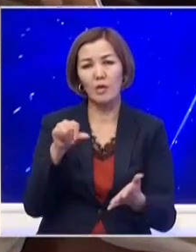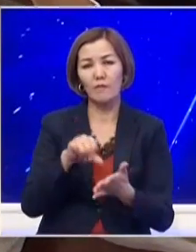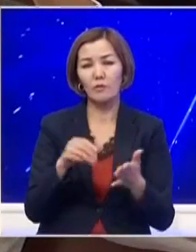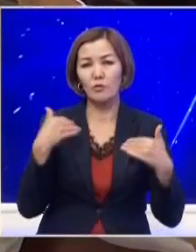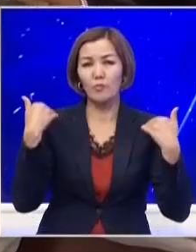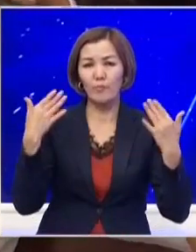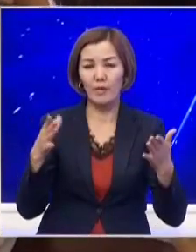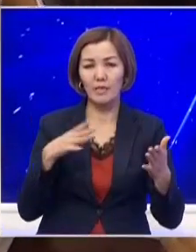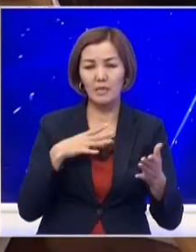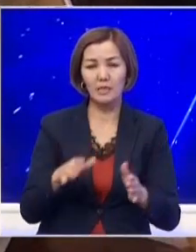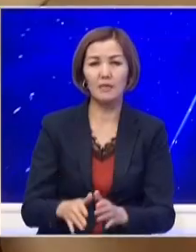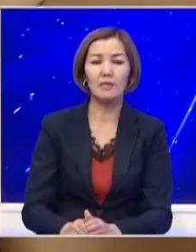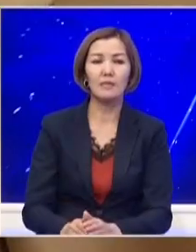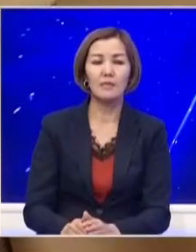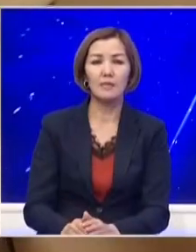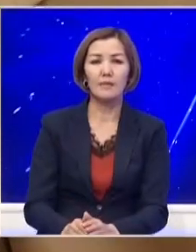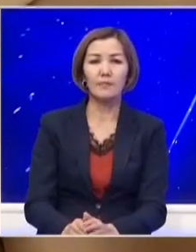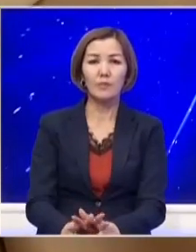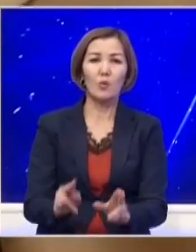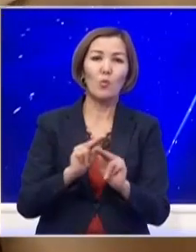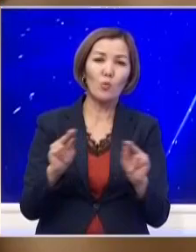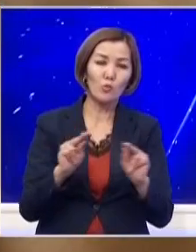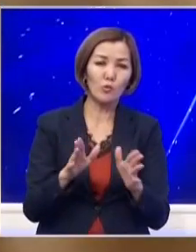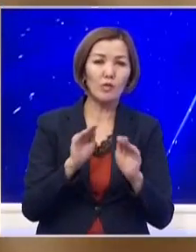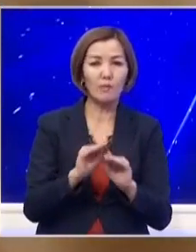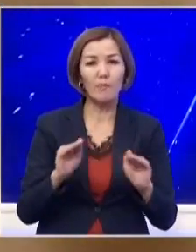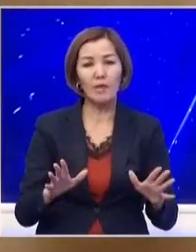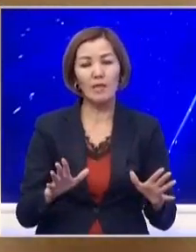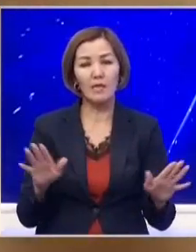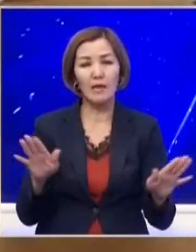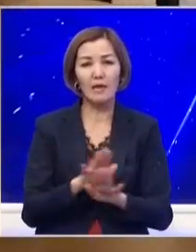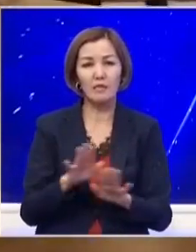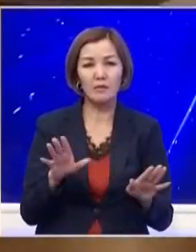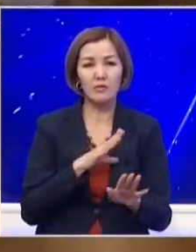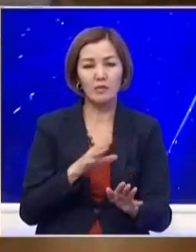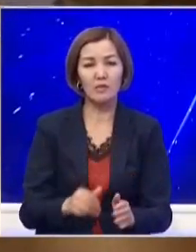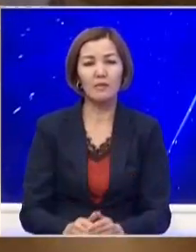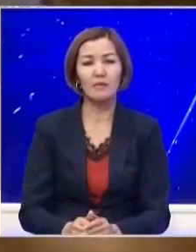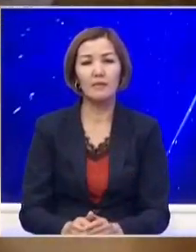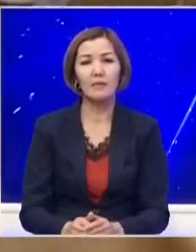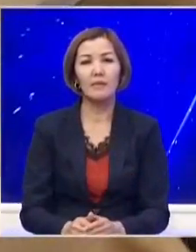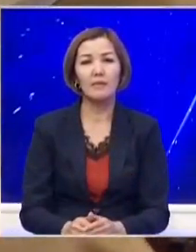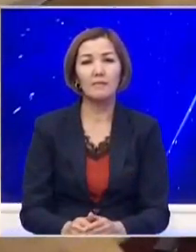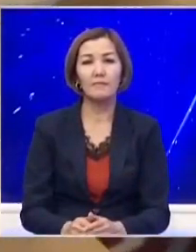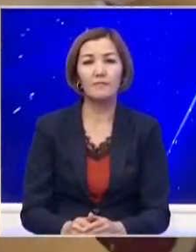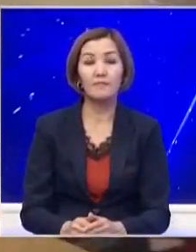көрсетіп, вокал сыныбының оқытушылары мен шәкірттері әннен шашу шашты. Меруерт